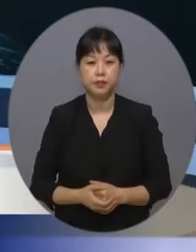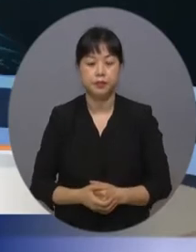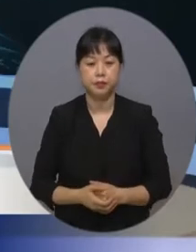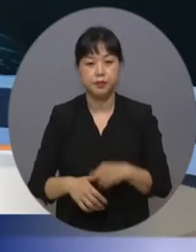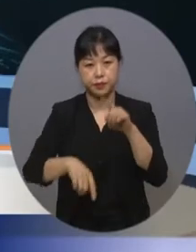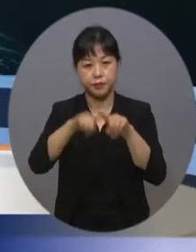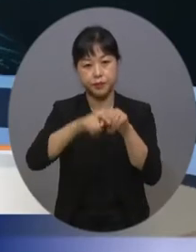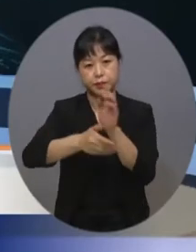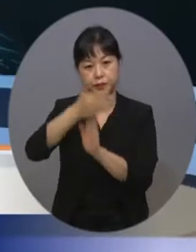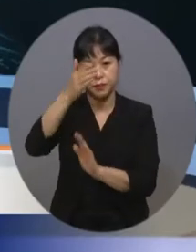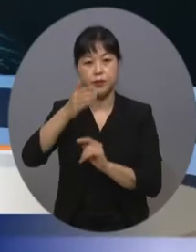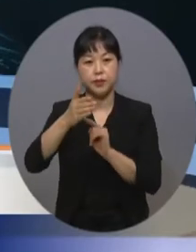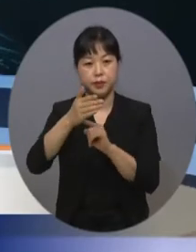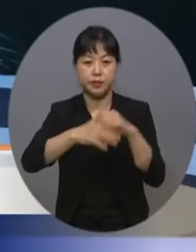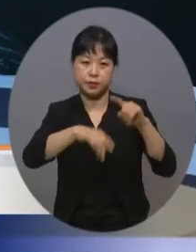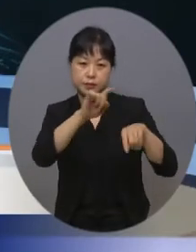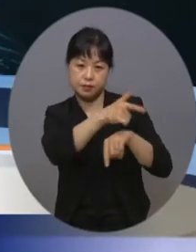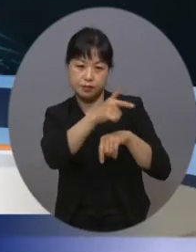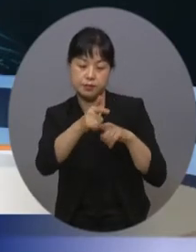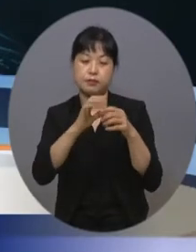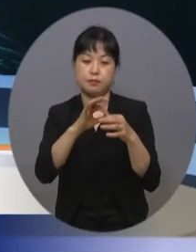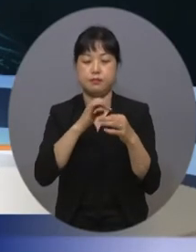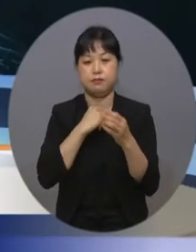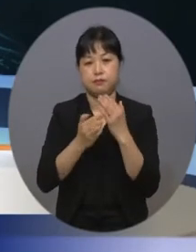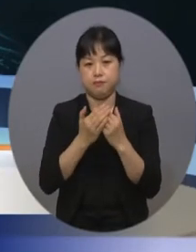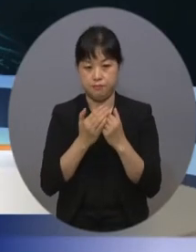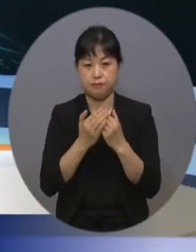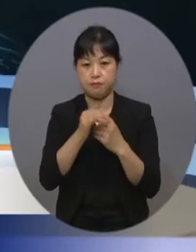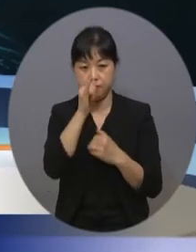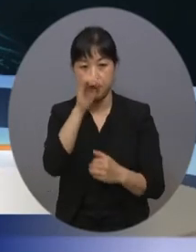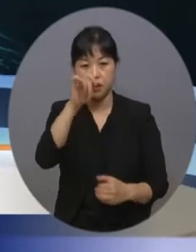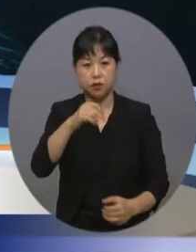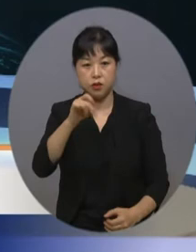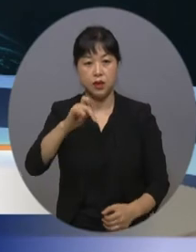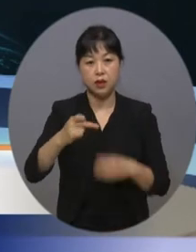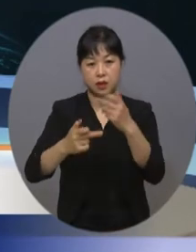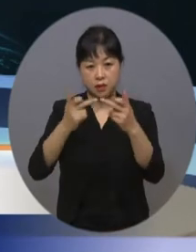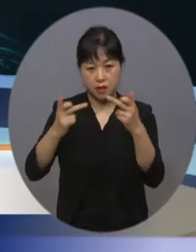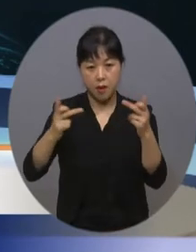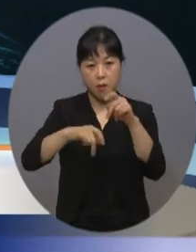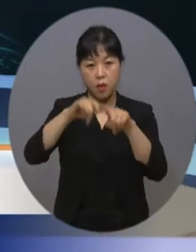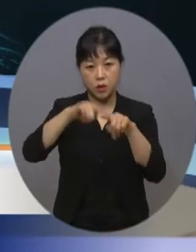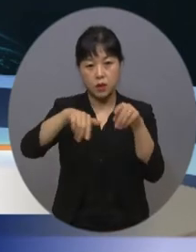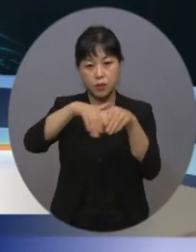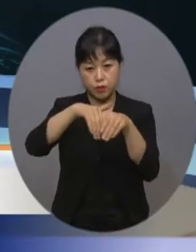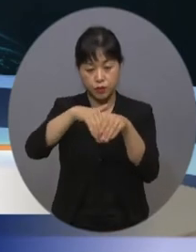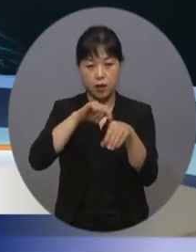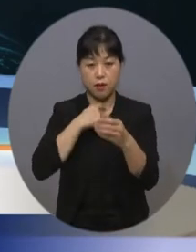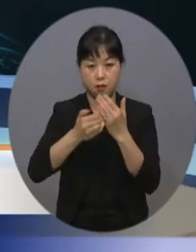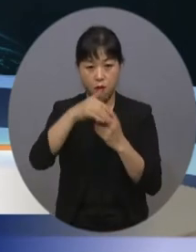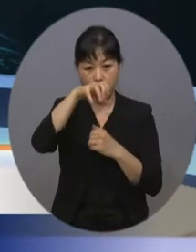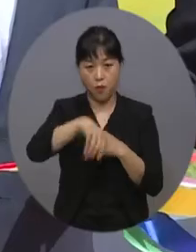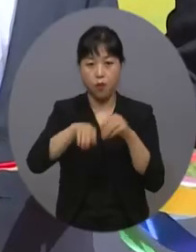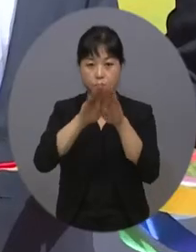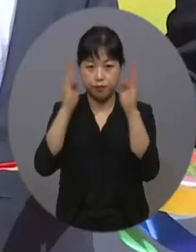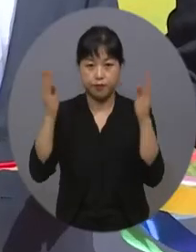목포시가 목재에 대한 다채로운 체험을 할 수 있는 유달산 목재문화체험장 문을 열었습니다.